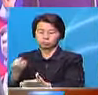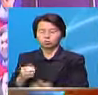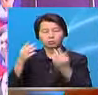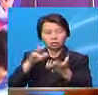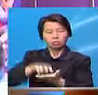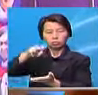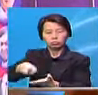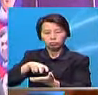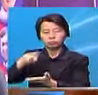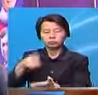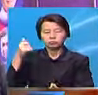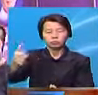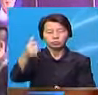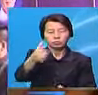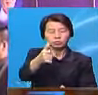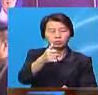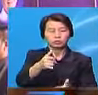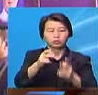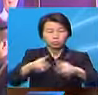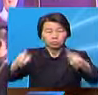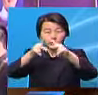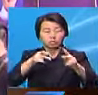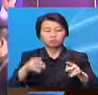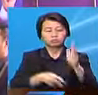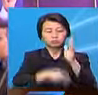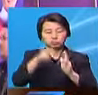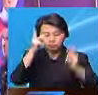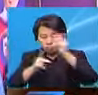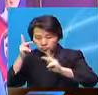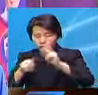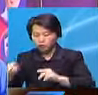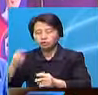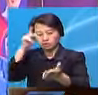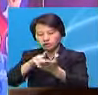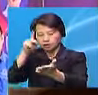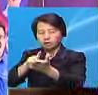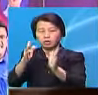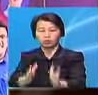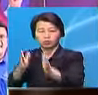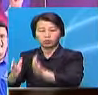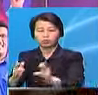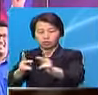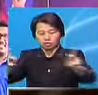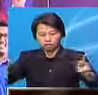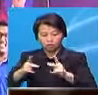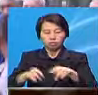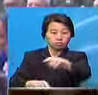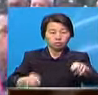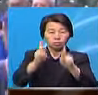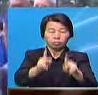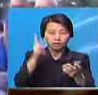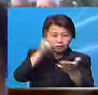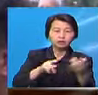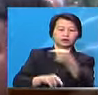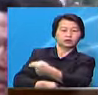seluruh pelosok kawasan Parlimen Kuala Kangsar ini. Dia mengenali orang kawasan dan orang kawasan mengenali beliau.